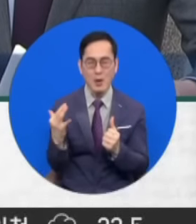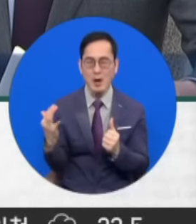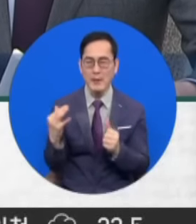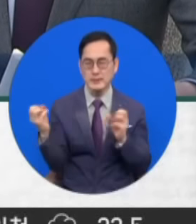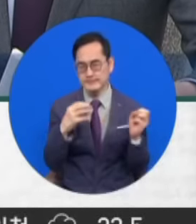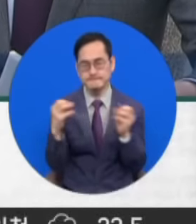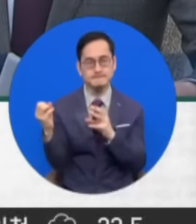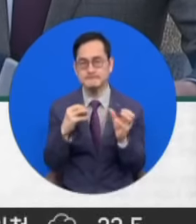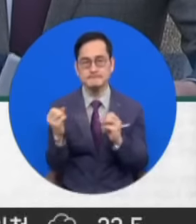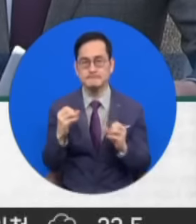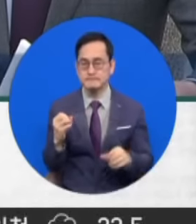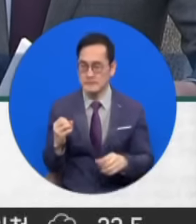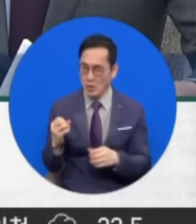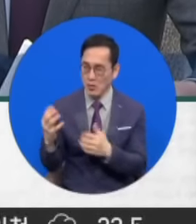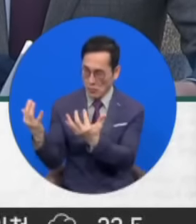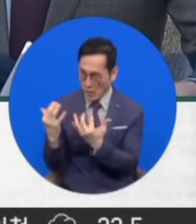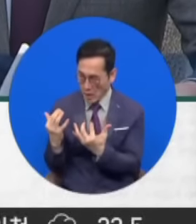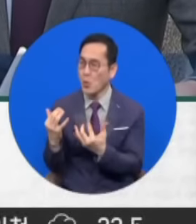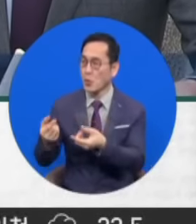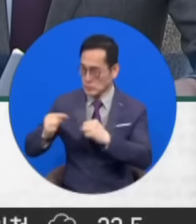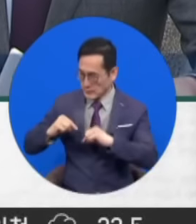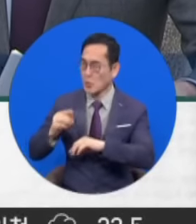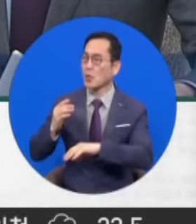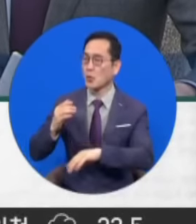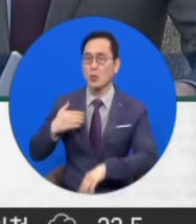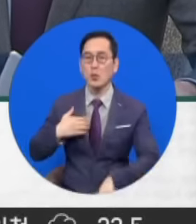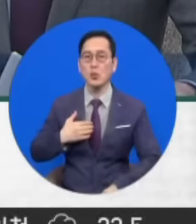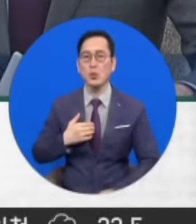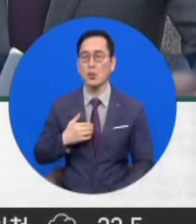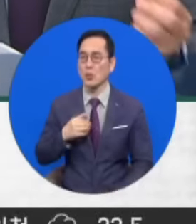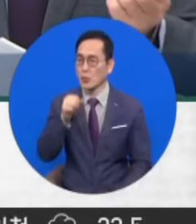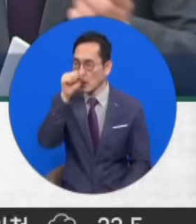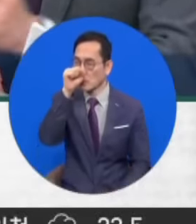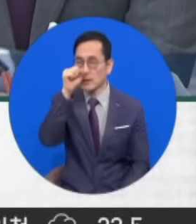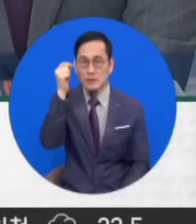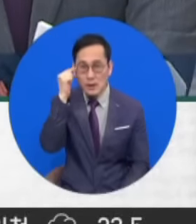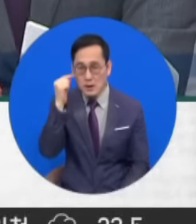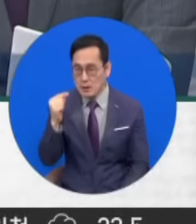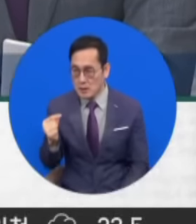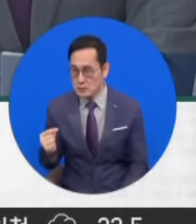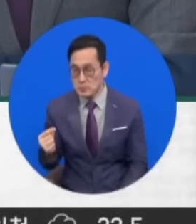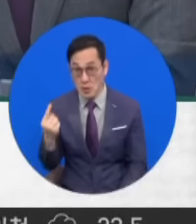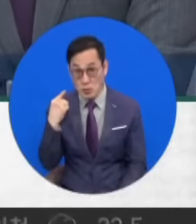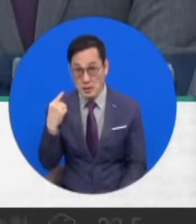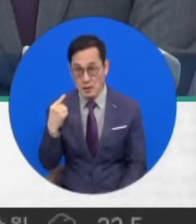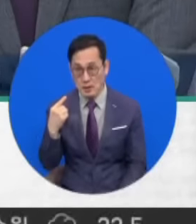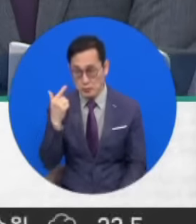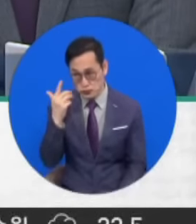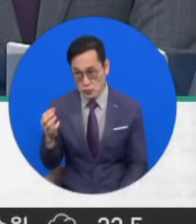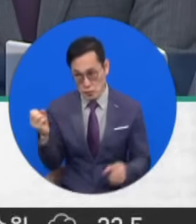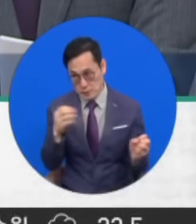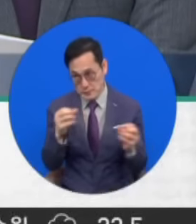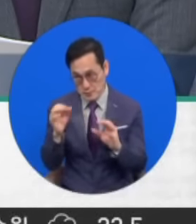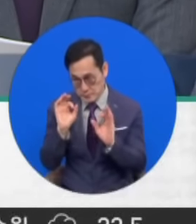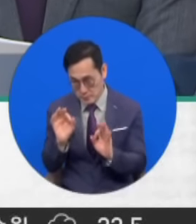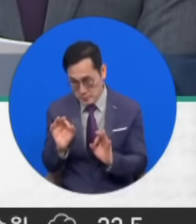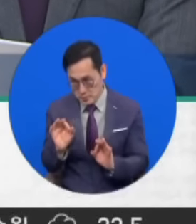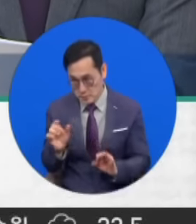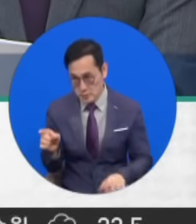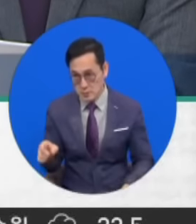뭔가 약간 좀 협치의 뭔가 태도로 보인 것이 아니냐 이런 생각이 조금 들었는데 어제 이제 대통령 비서실장 뭐 답변들을 쭉